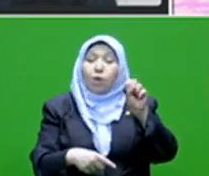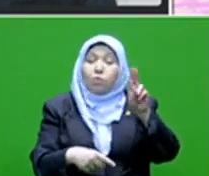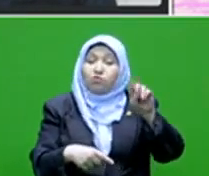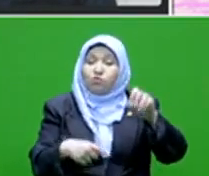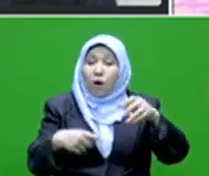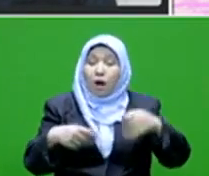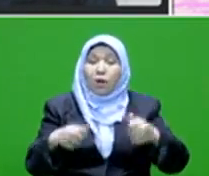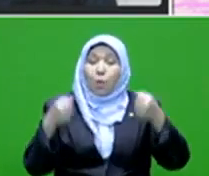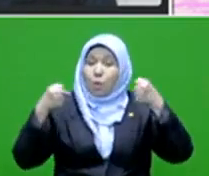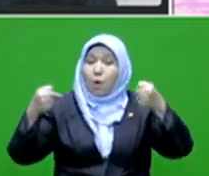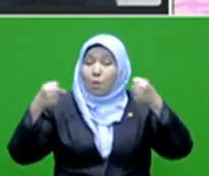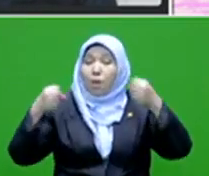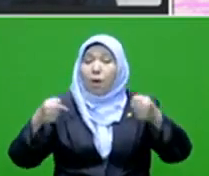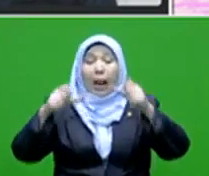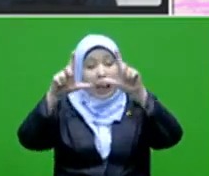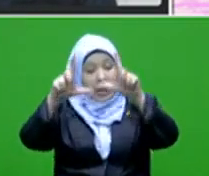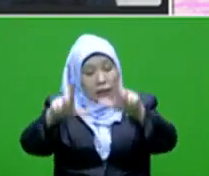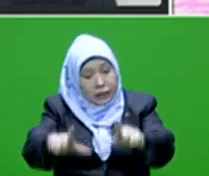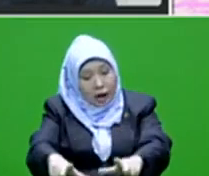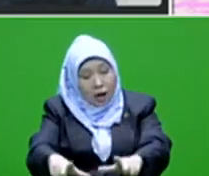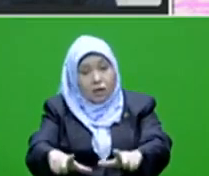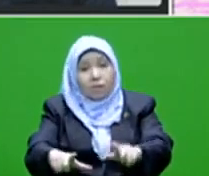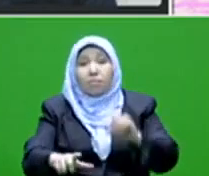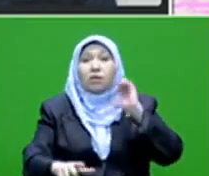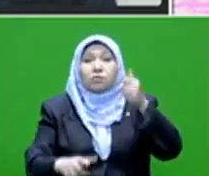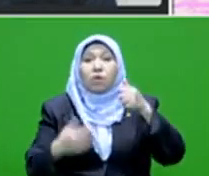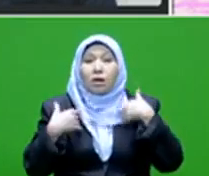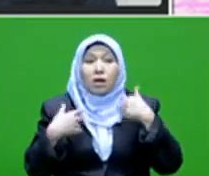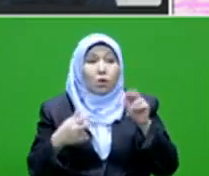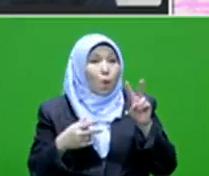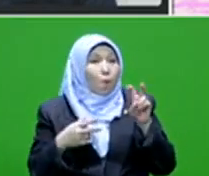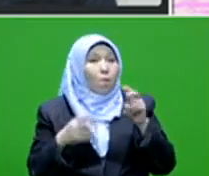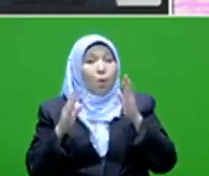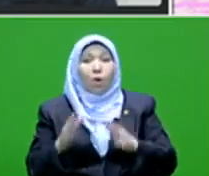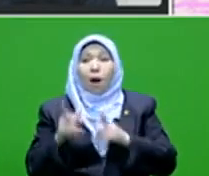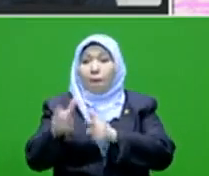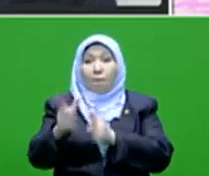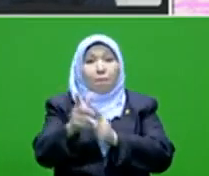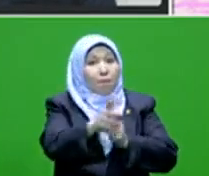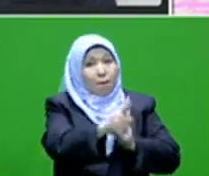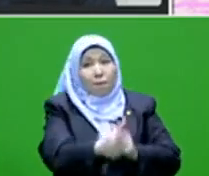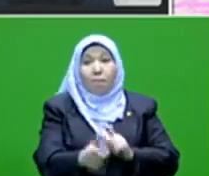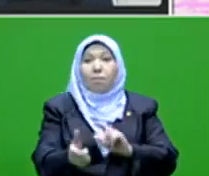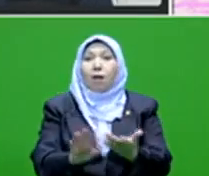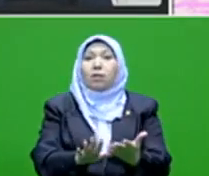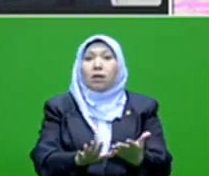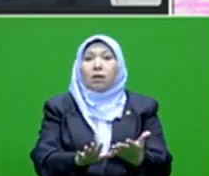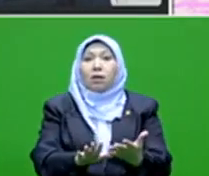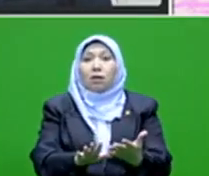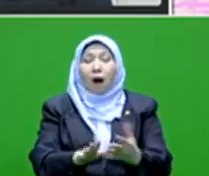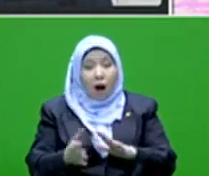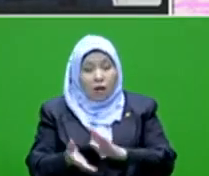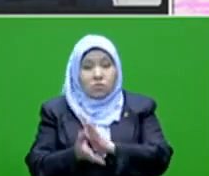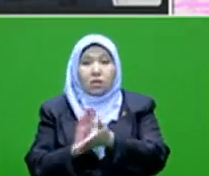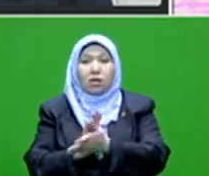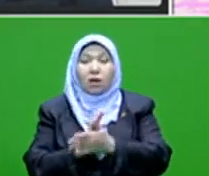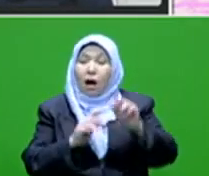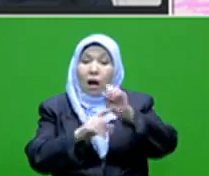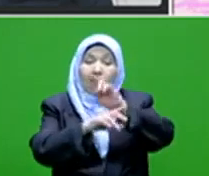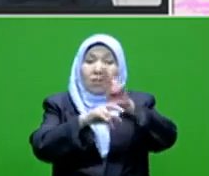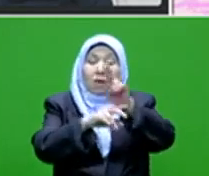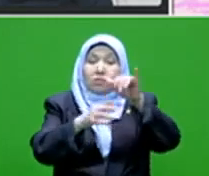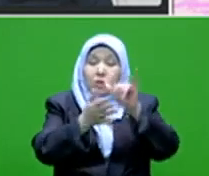saja jawatan, esok tu ada 20 orang kena tembak mati dekat atas, dia panggil Kubri, ada